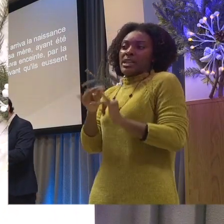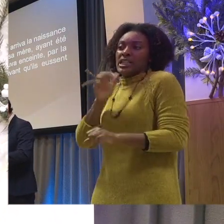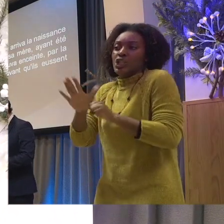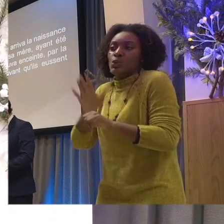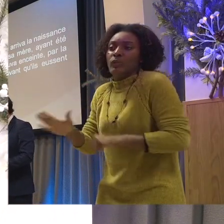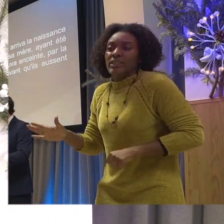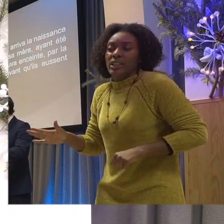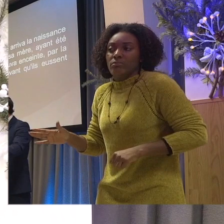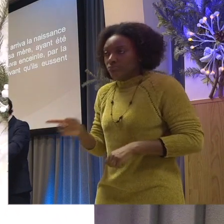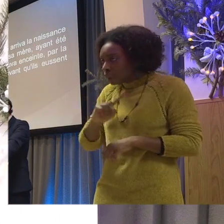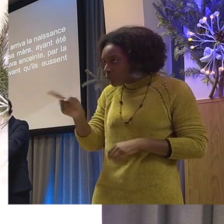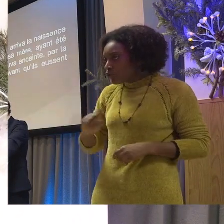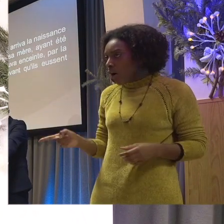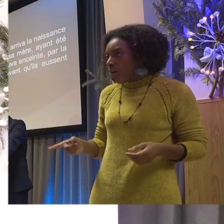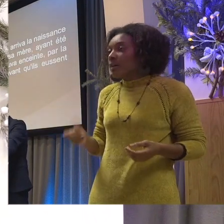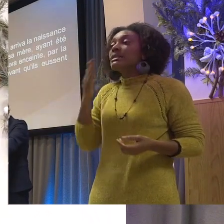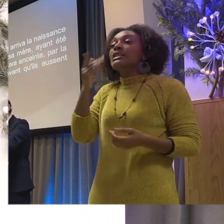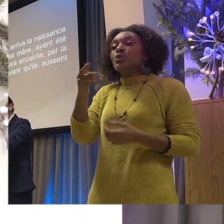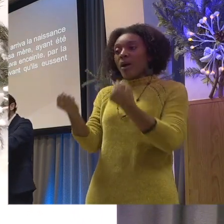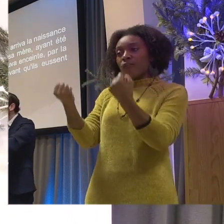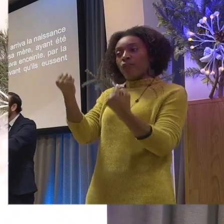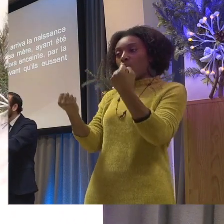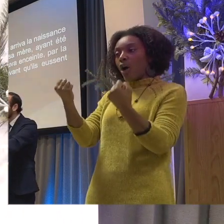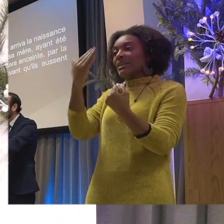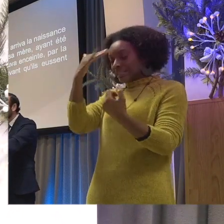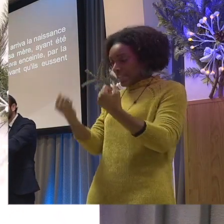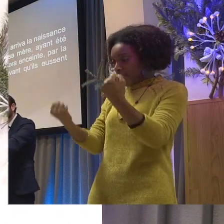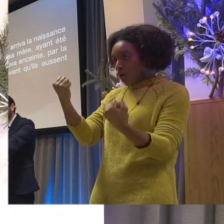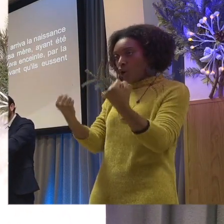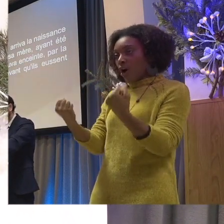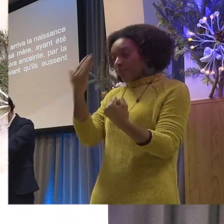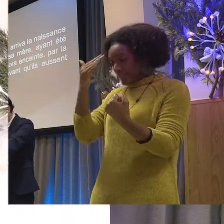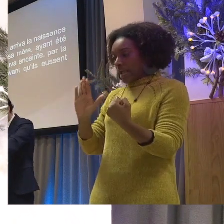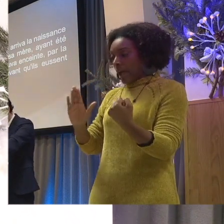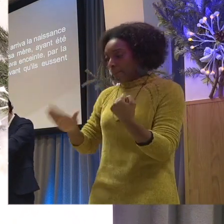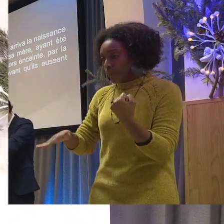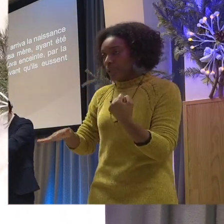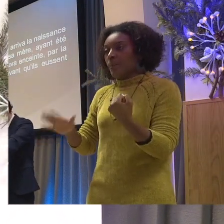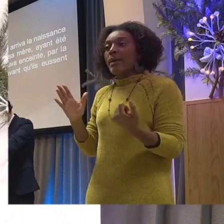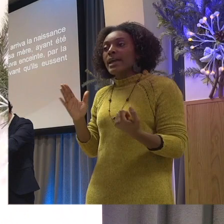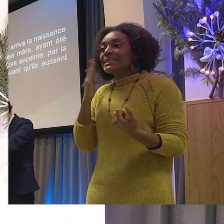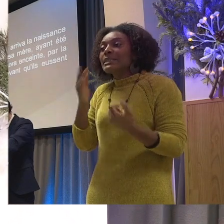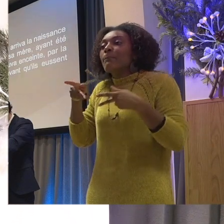Ce n'est pas parce que tu sais tenir un volant et appuyer sur une pédale que tu peux conduire sans permis. N'est-ce pas?